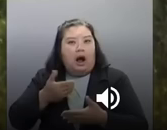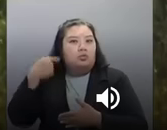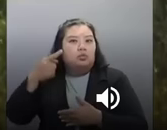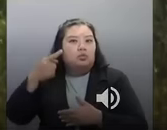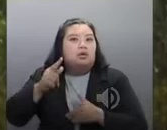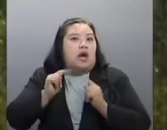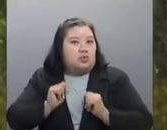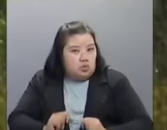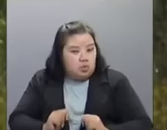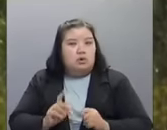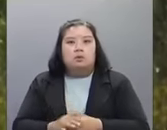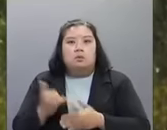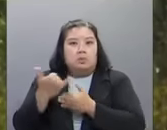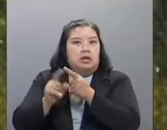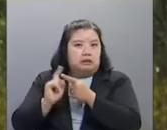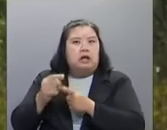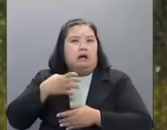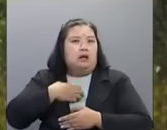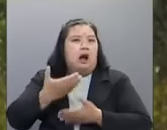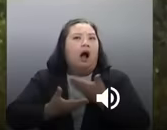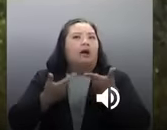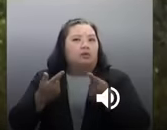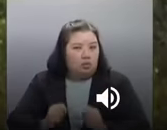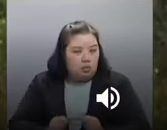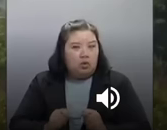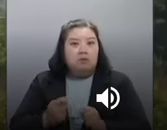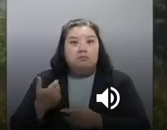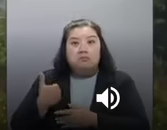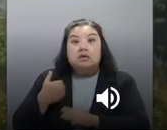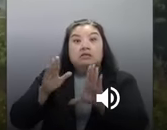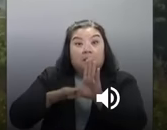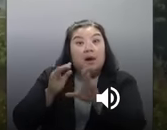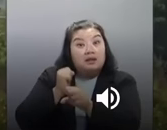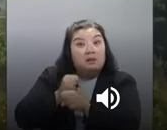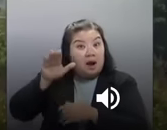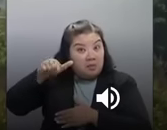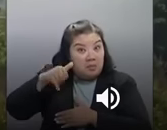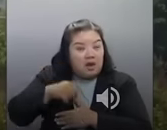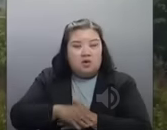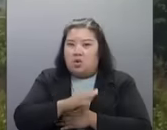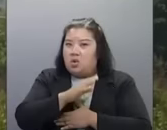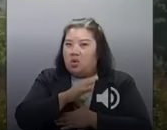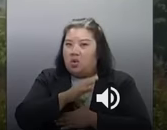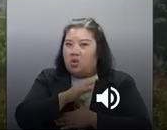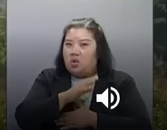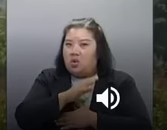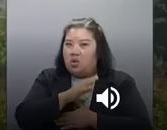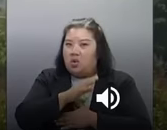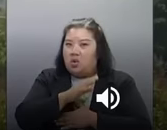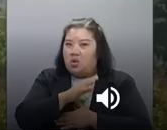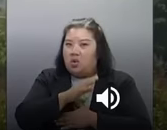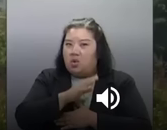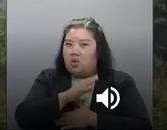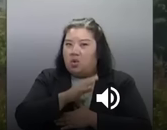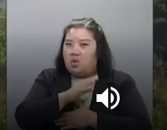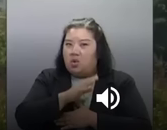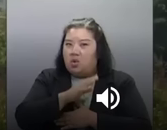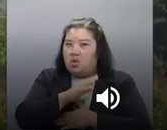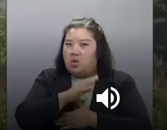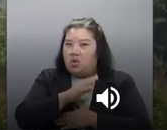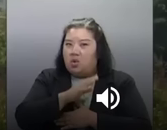สิกอ หญิงจากหลายชาติเข้ามาผ่านการประกาศรับสมัครงานอ้างว่าจะรับไปทำงานในสถาน เอาเว